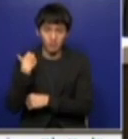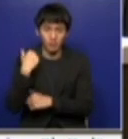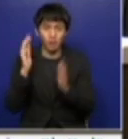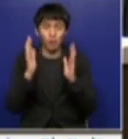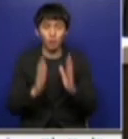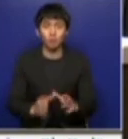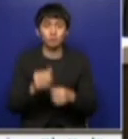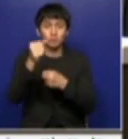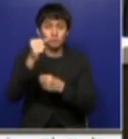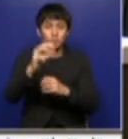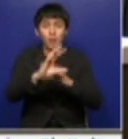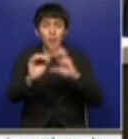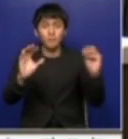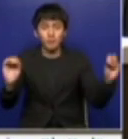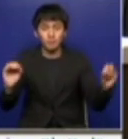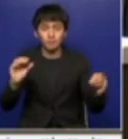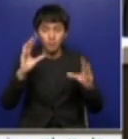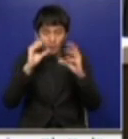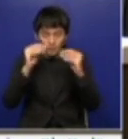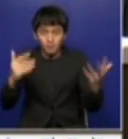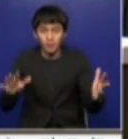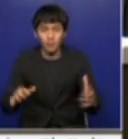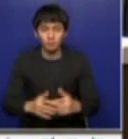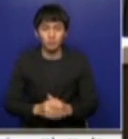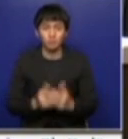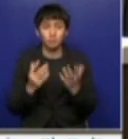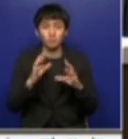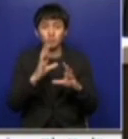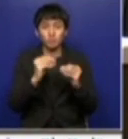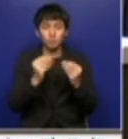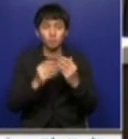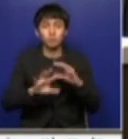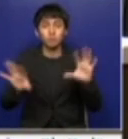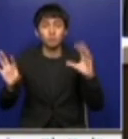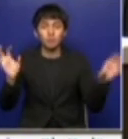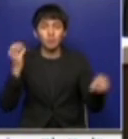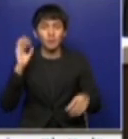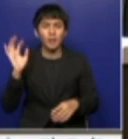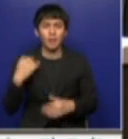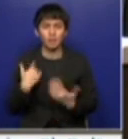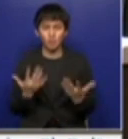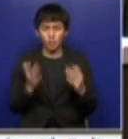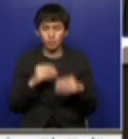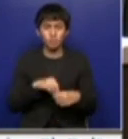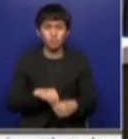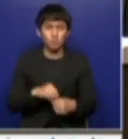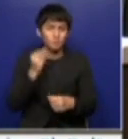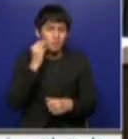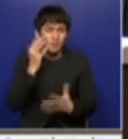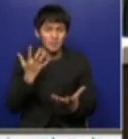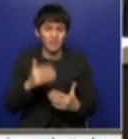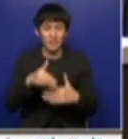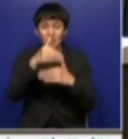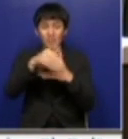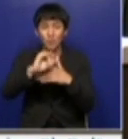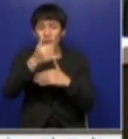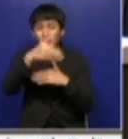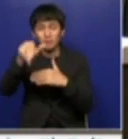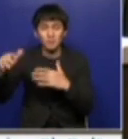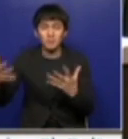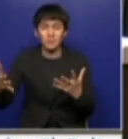แล้วมีการชุมนุมประกาศสลายตัวแล้วเหลือแต่คนไม่มีที่อยู่ที่กินอยู่ต่างจังหวัดต้องรอตรง